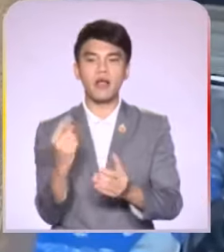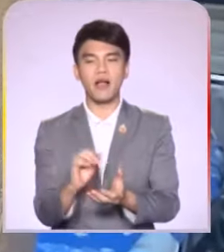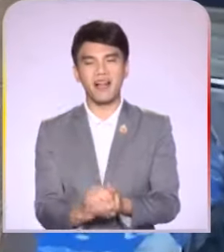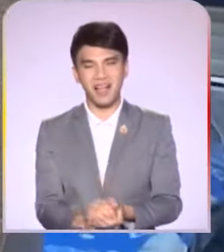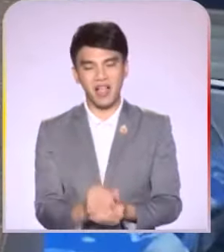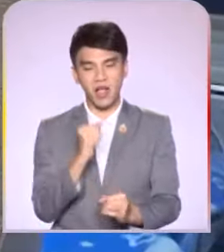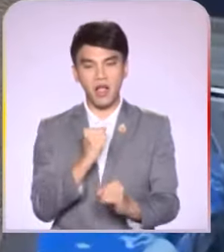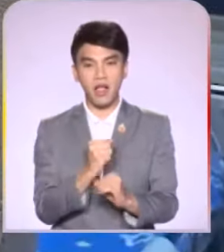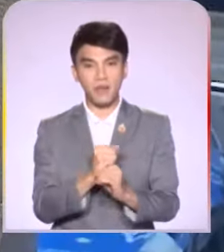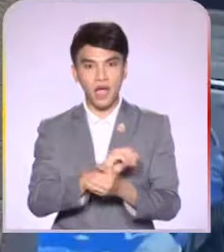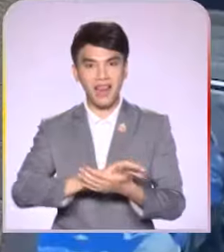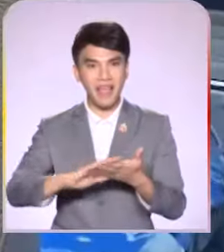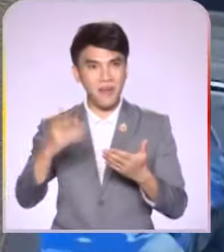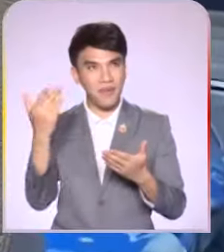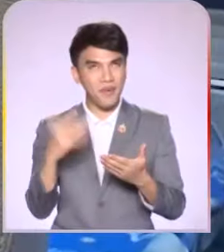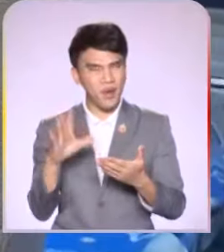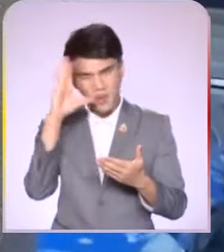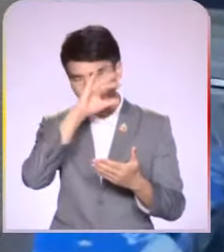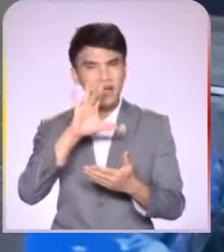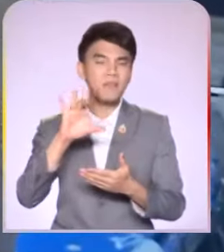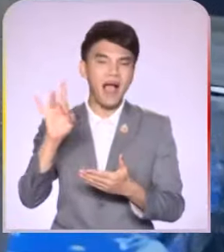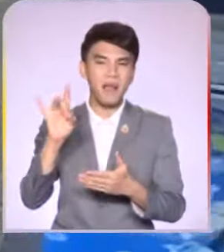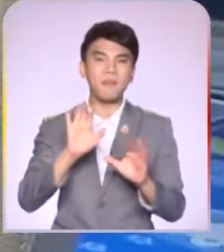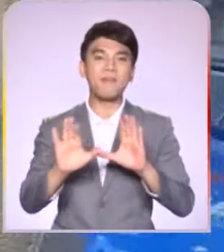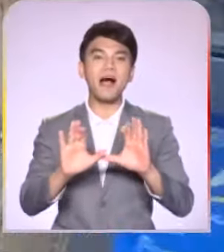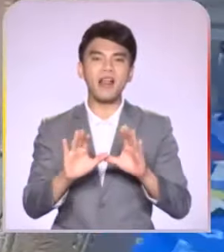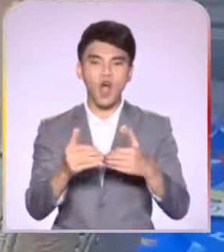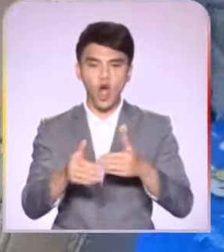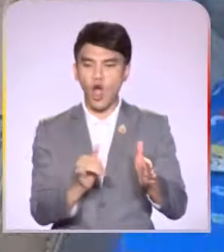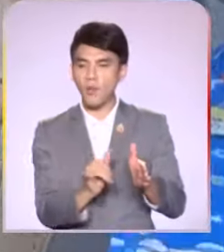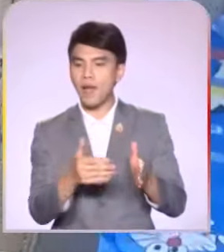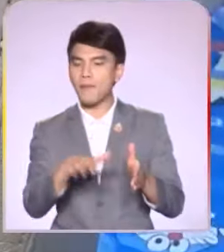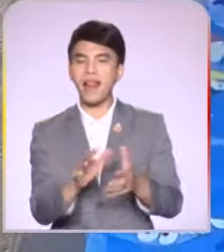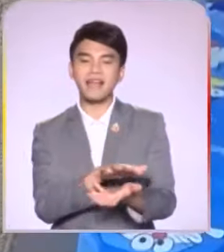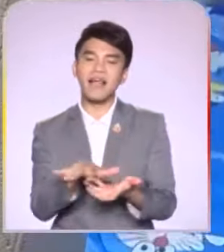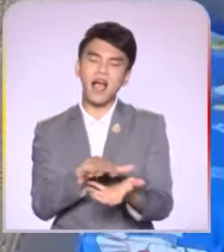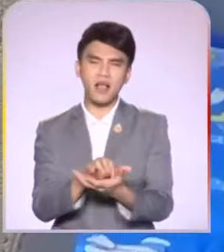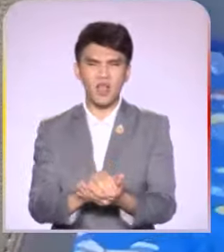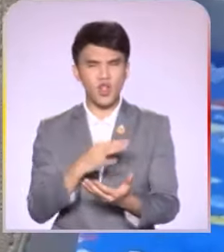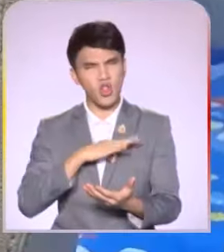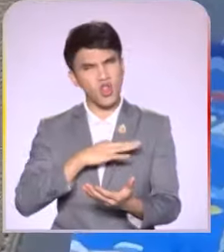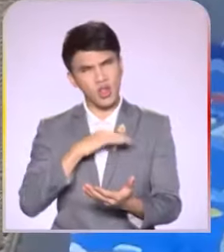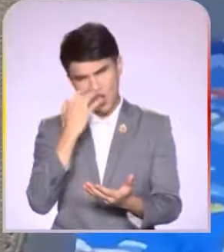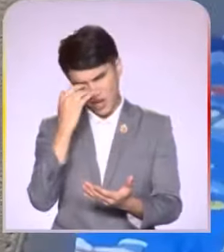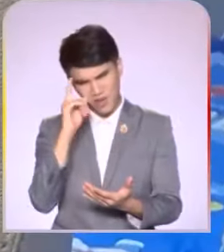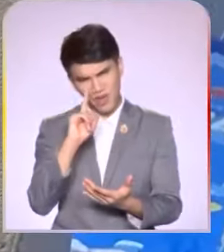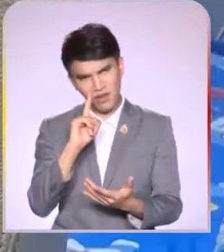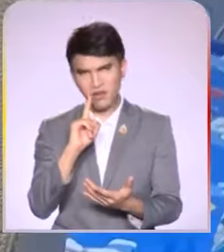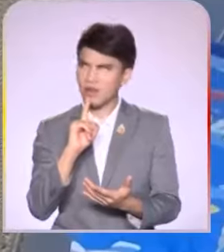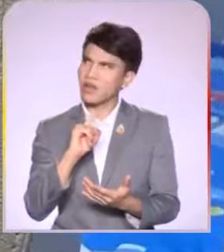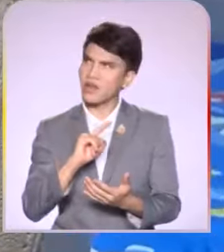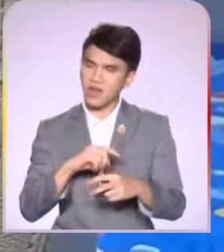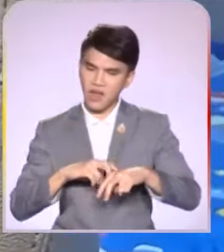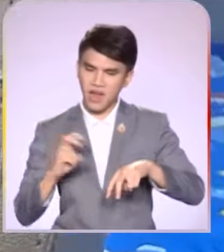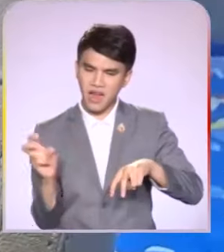ลับมาจากที่ทำงานตอนนั้นเนี่ยสองทุ่มกว่าๆค่ ะ เดินไปหลังห้องไปล้างจานตอนนั้นรู้สึกว่าเอ๊ะเหมือนมีตัวอะไรตัดกัด